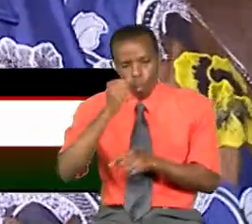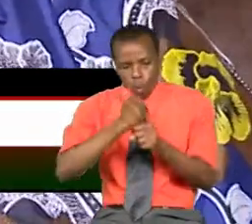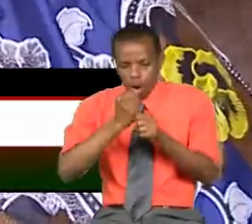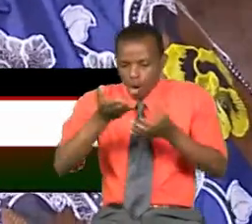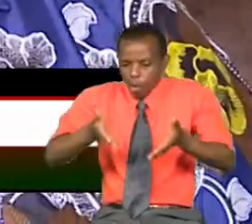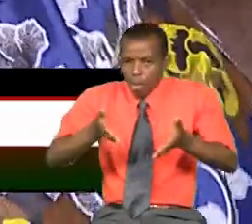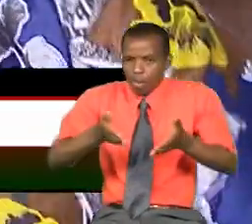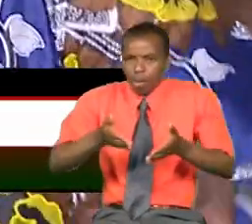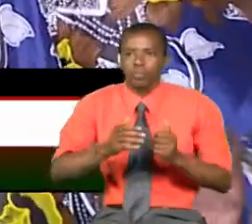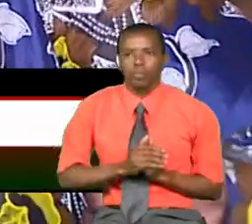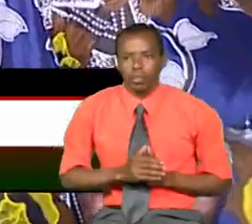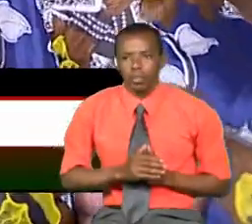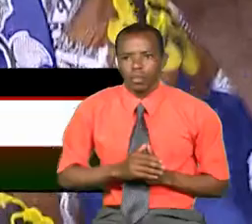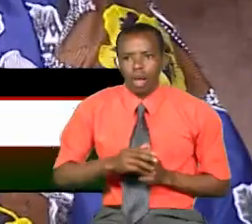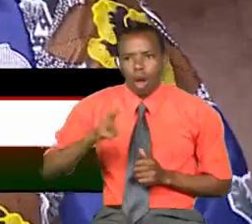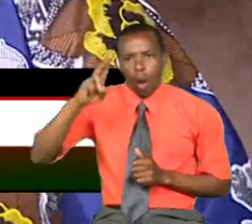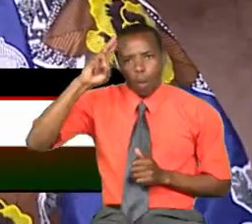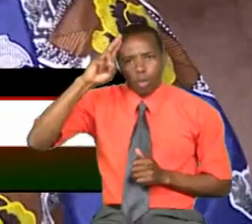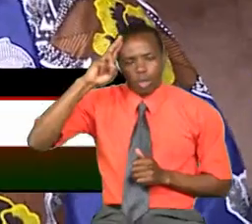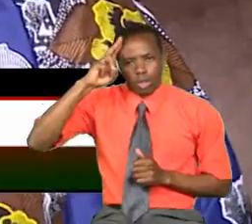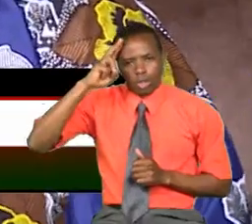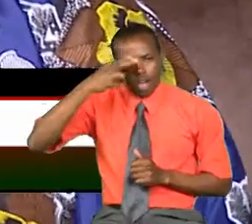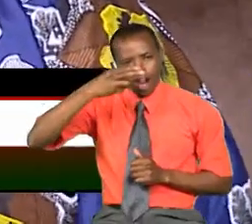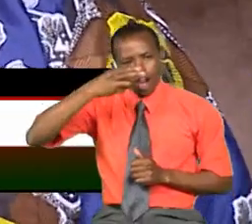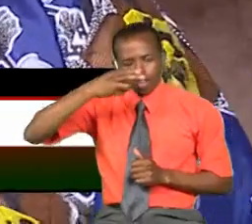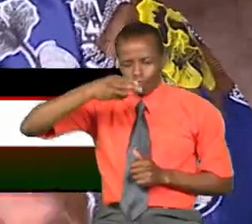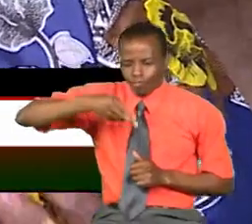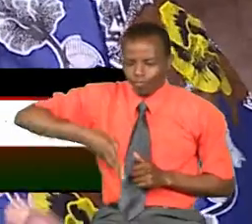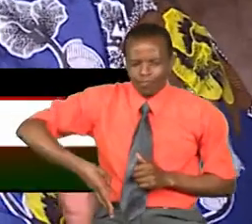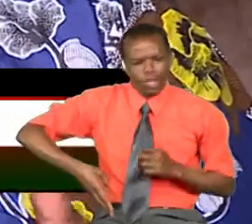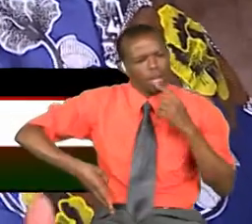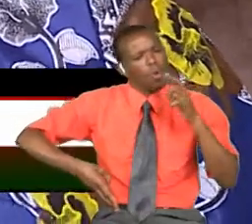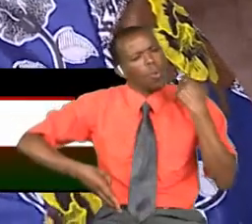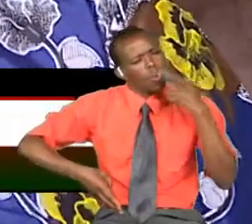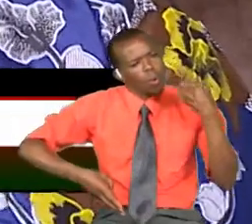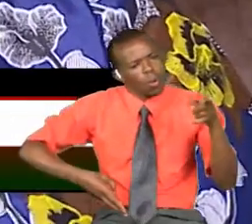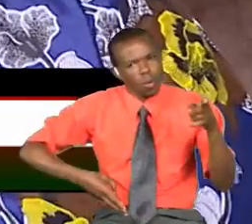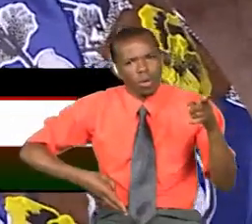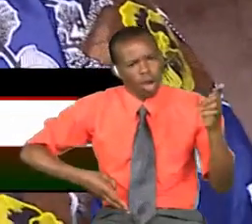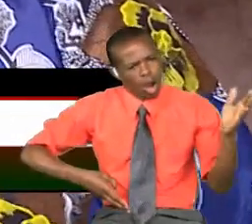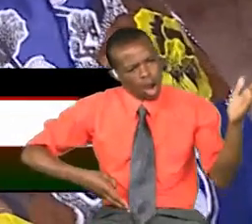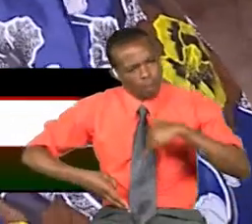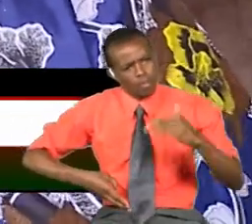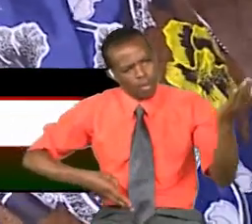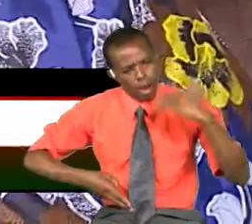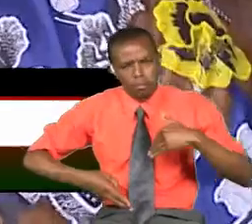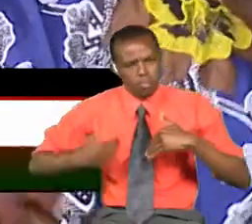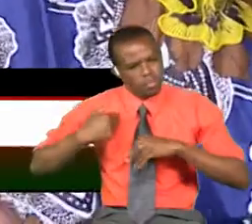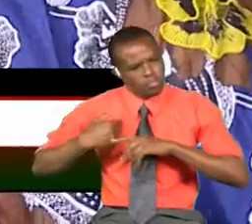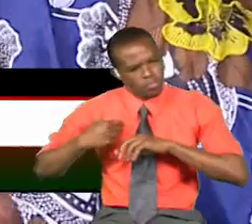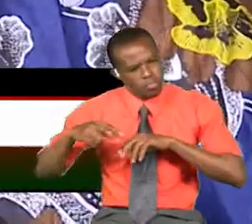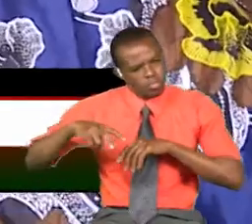hapa. Akafanya hiyo bunduki. Sema, nani? Nikamwambia, kuja hapa. Nikaenda,